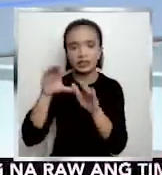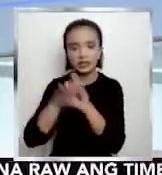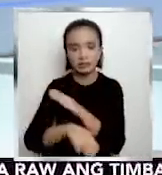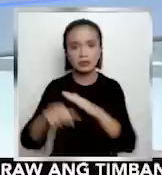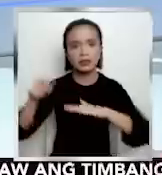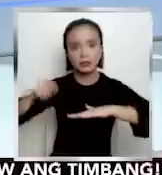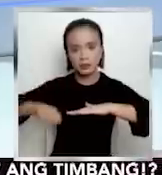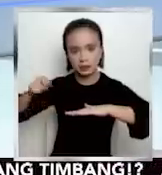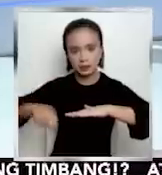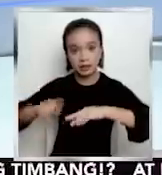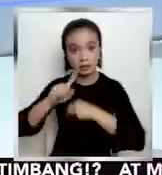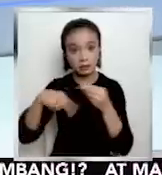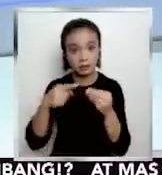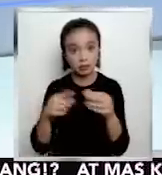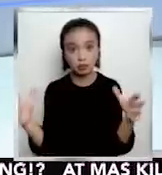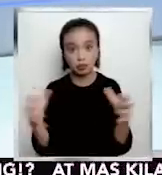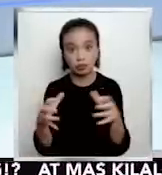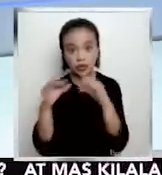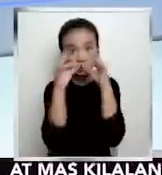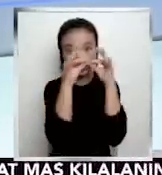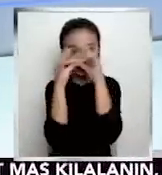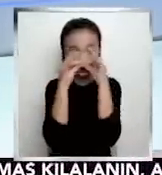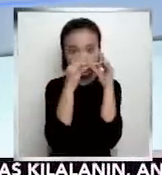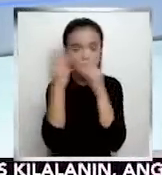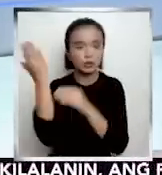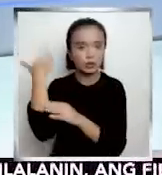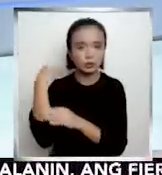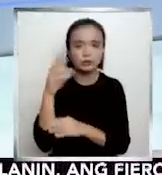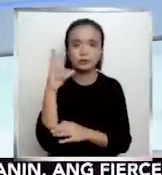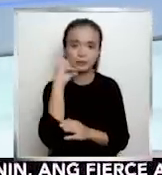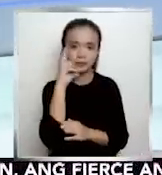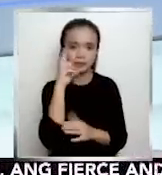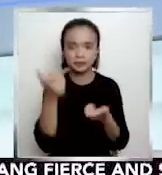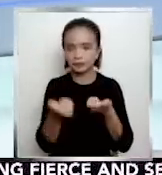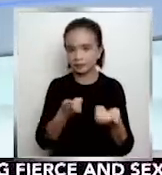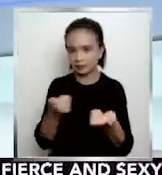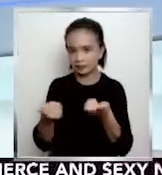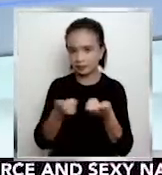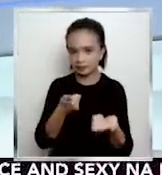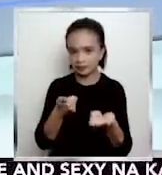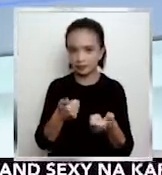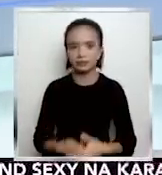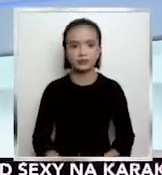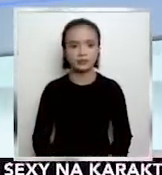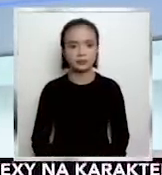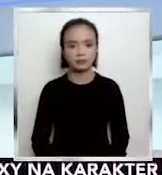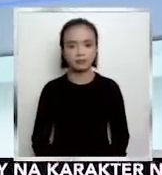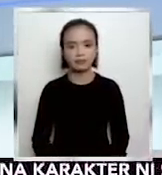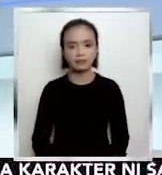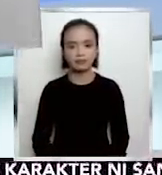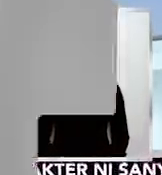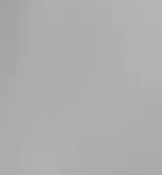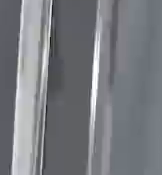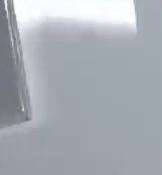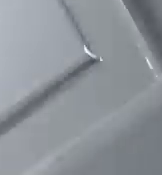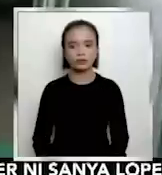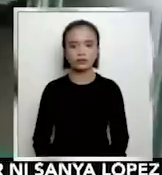on drugs ng Administrasyong Duterte. Yan po ang Sunday Puwersang tinutukan ni Marie Zumali at Salima Refra.